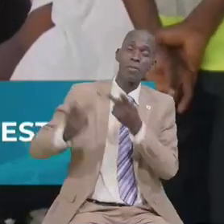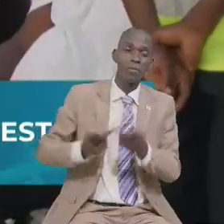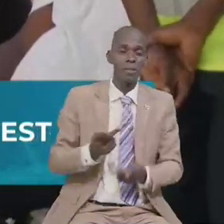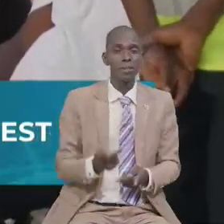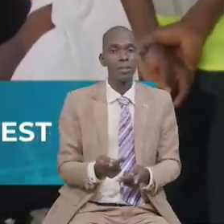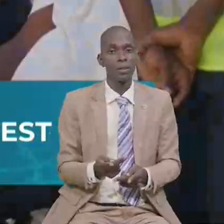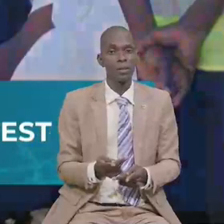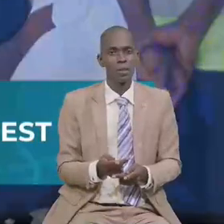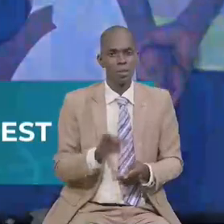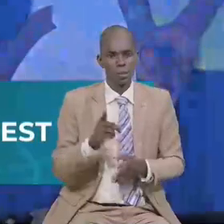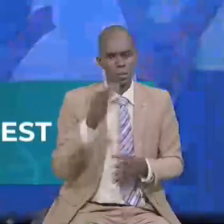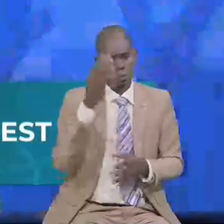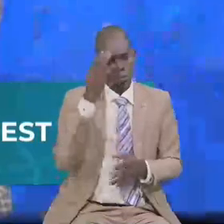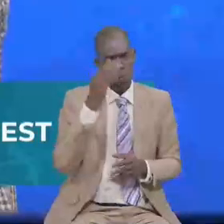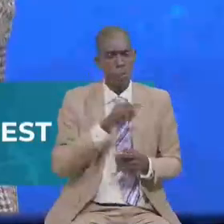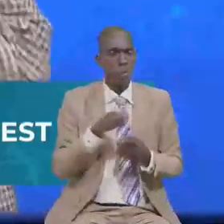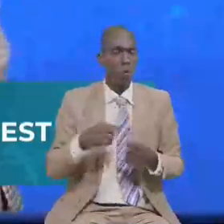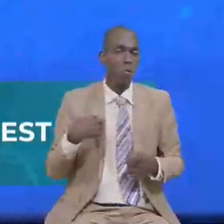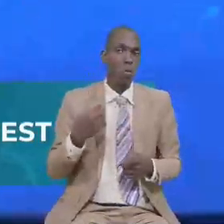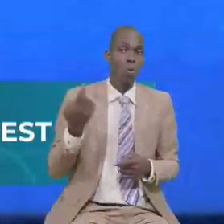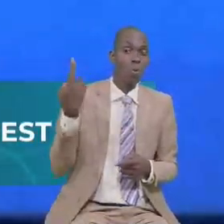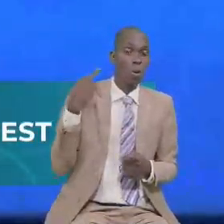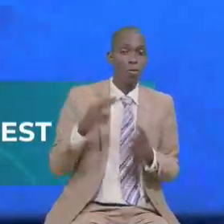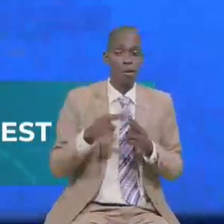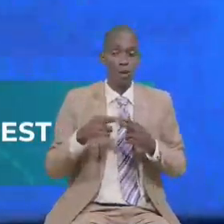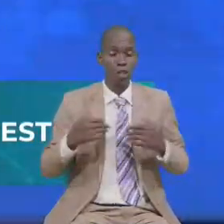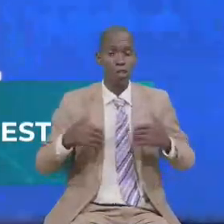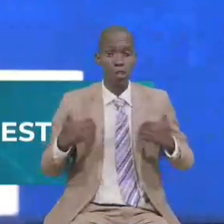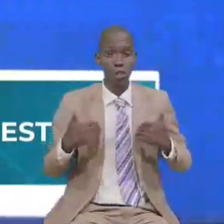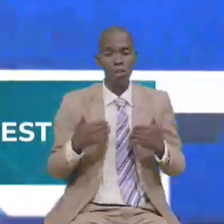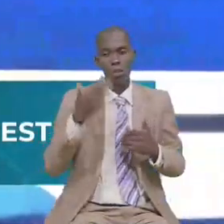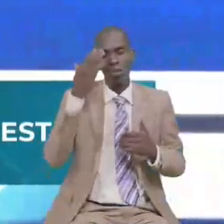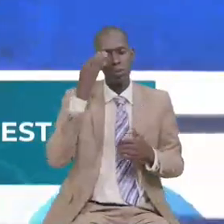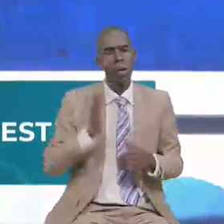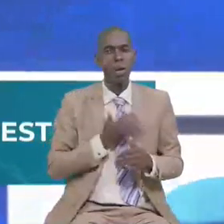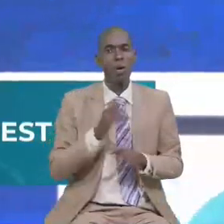royale. Vous savez, lorsqu'on était jeune,